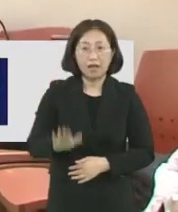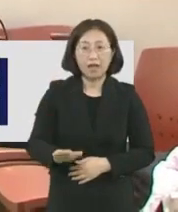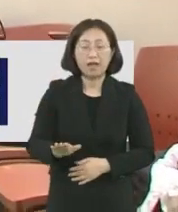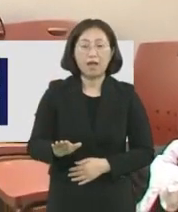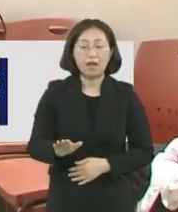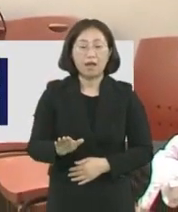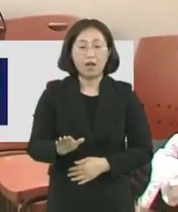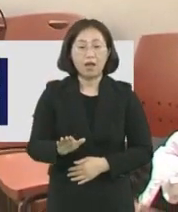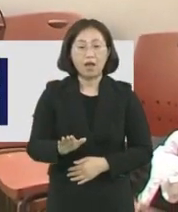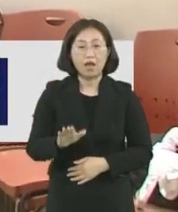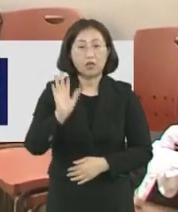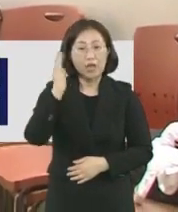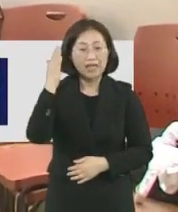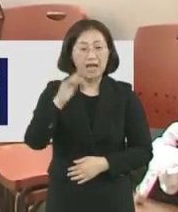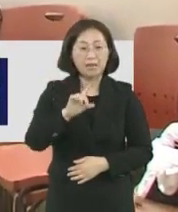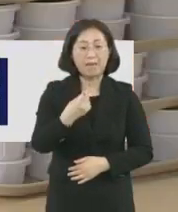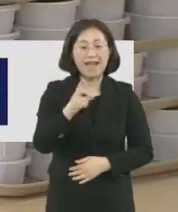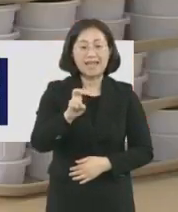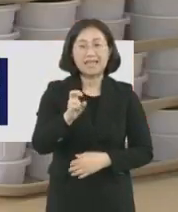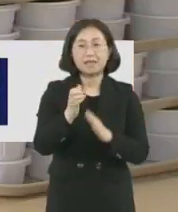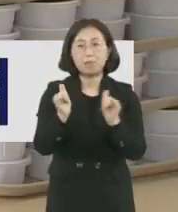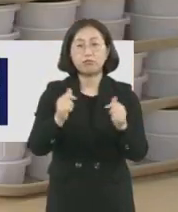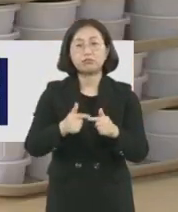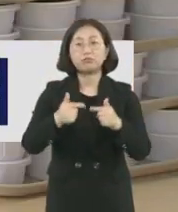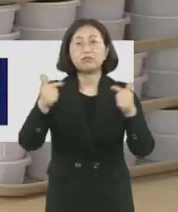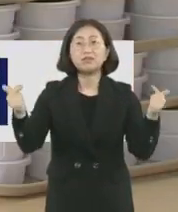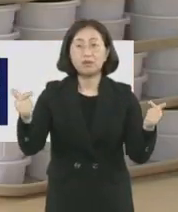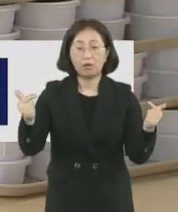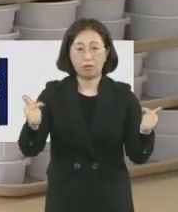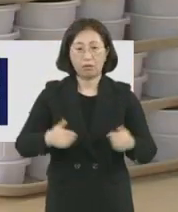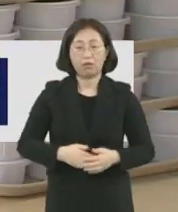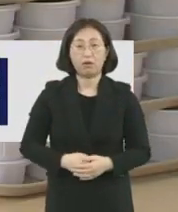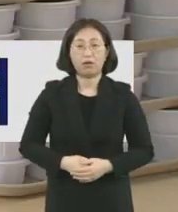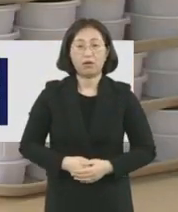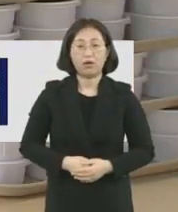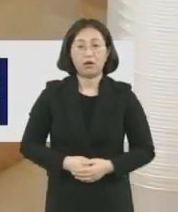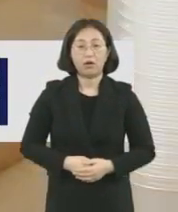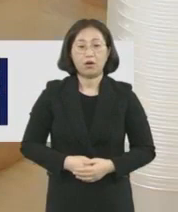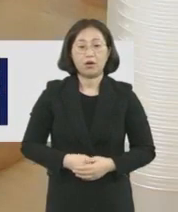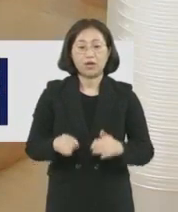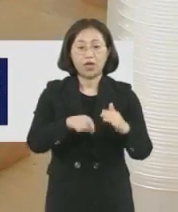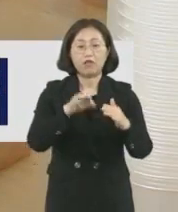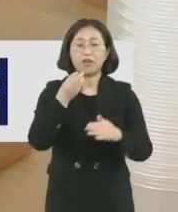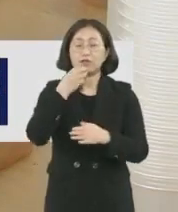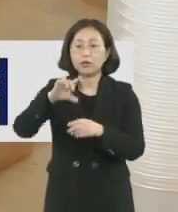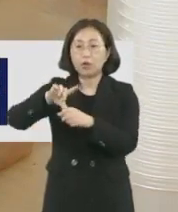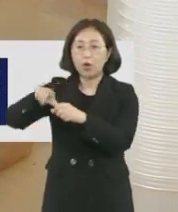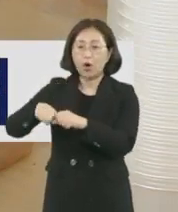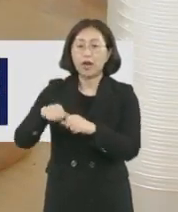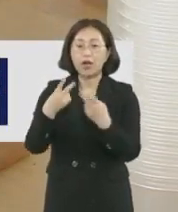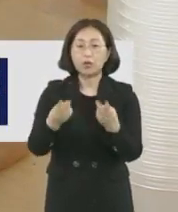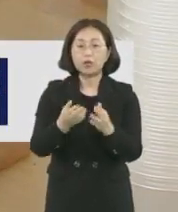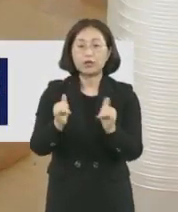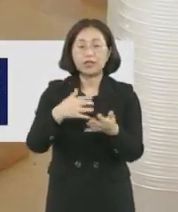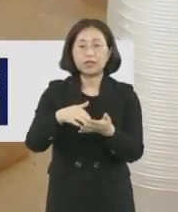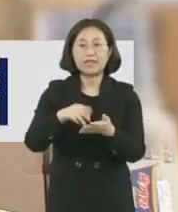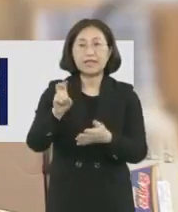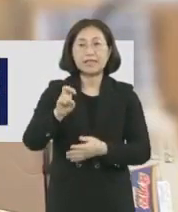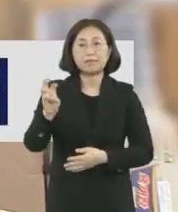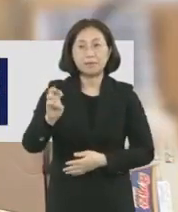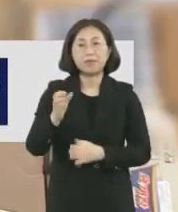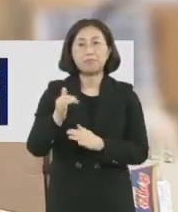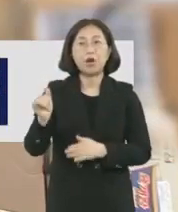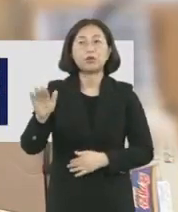노숙인들이 최근에는 백 이십 명으로 급격히 증가했으며 이 가운데 수도권 노숙인들이 2 30 명 선으로